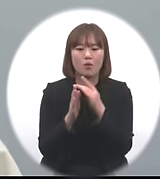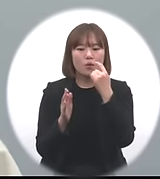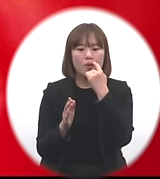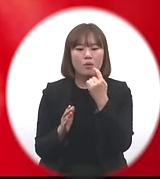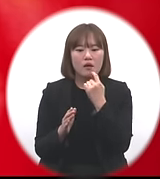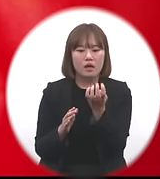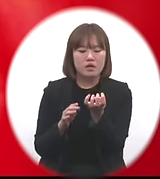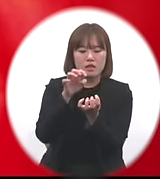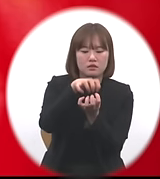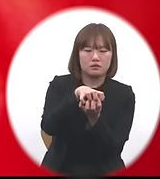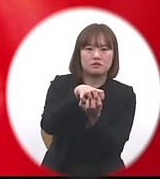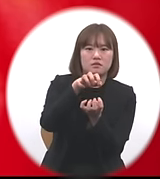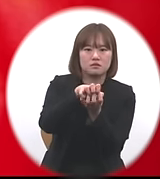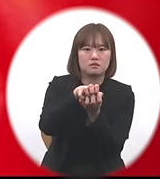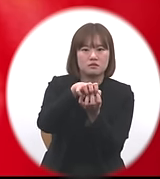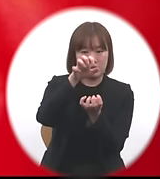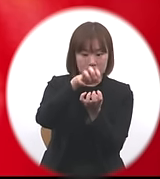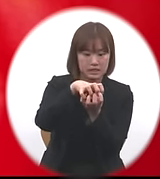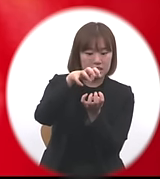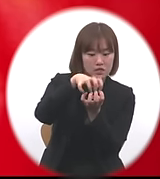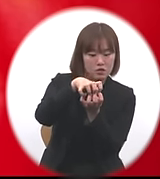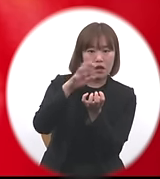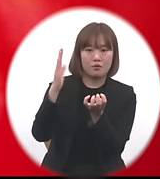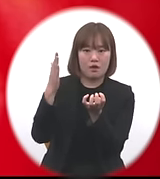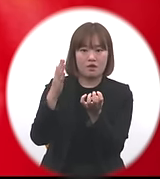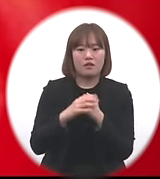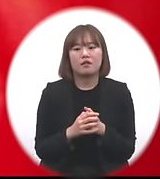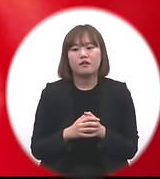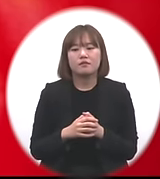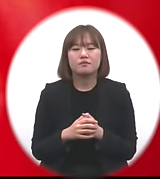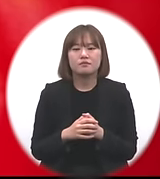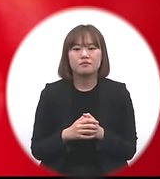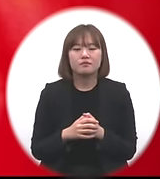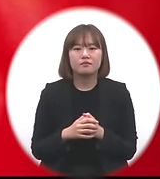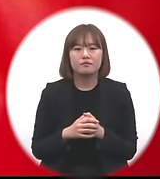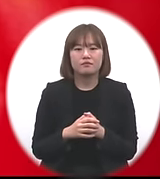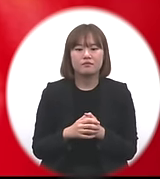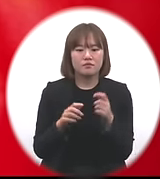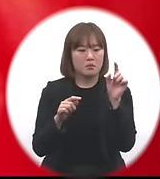모든 이는 윗니가 아래 니를 덮어야 돼요. 그런데 이쪽은 위에 니가 아래 니를 못 덮죠?